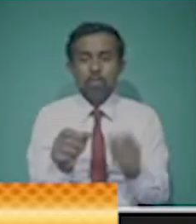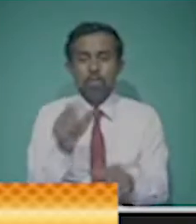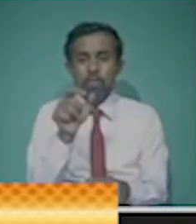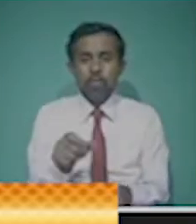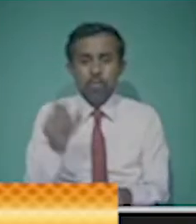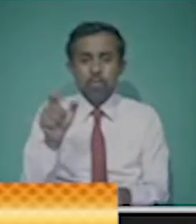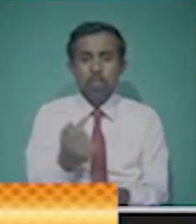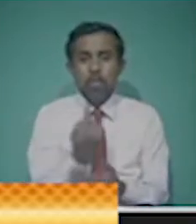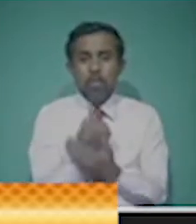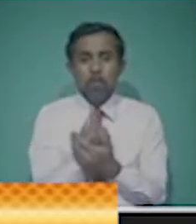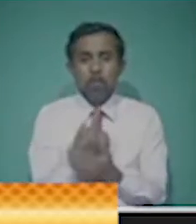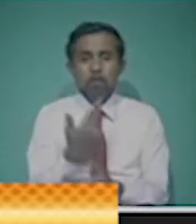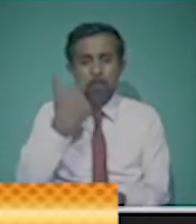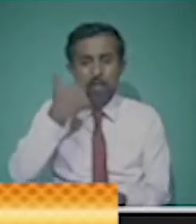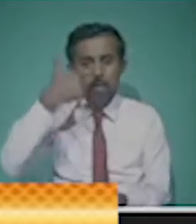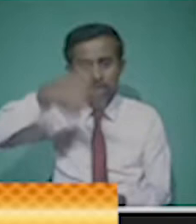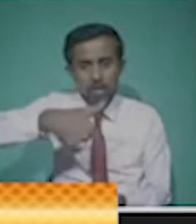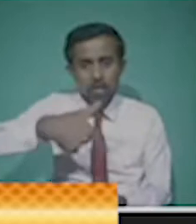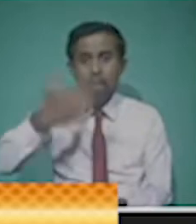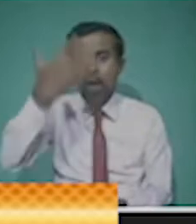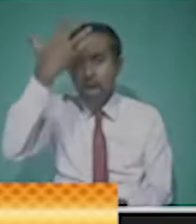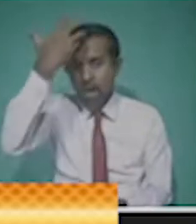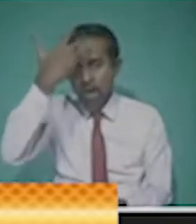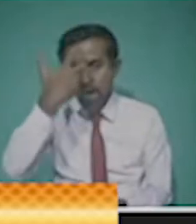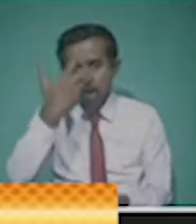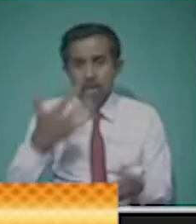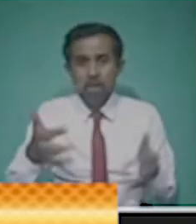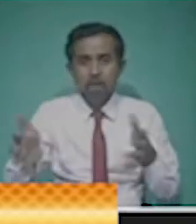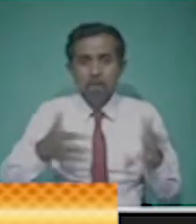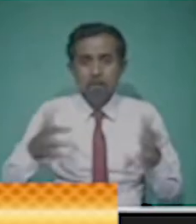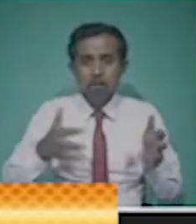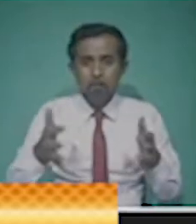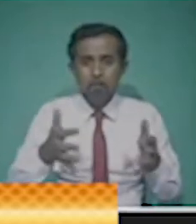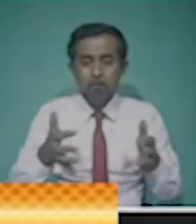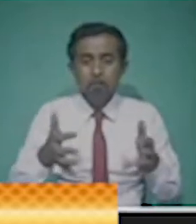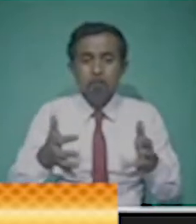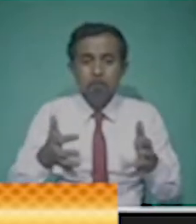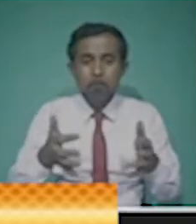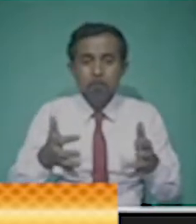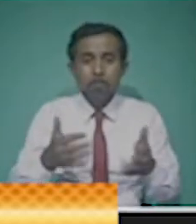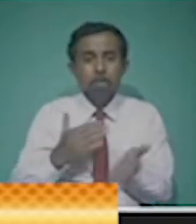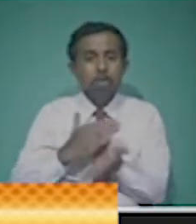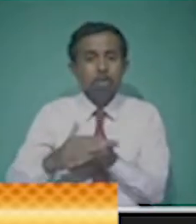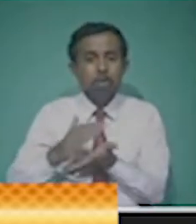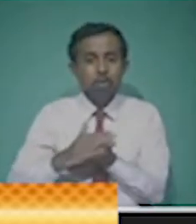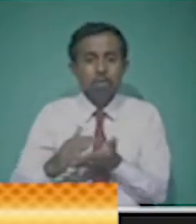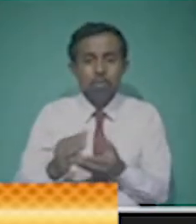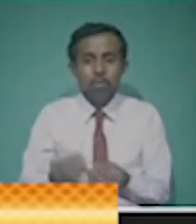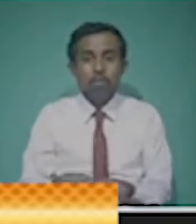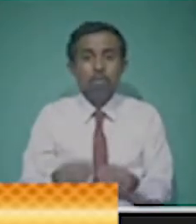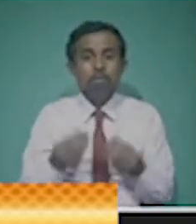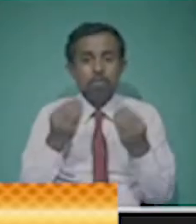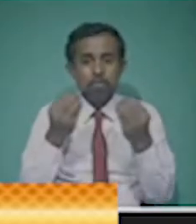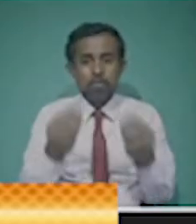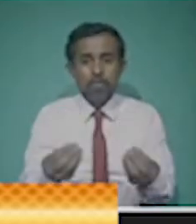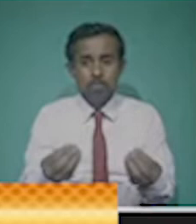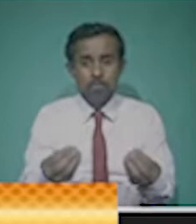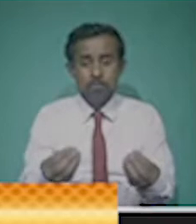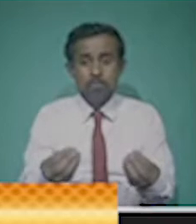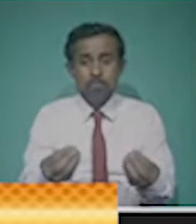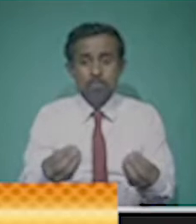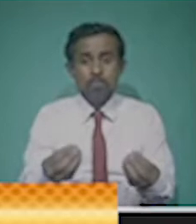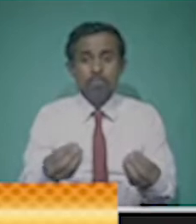வழங்க வேண்டியது அவசர தேவையாக இருக்கிறது. ஆகவே இதனை முறையாக நடைமுறைப்படுத்த மலைய மக்களின் வாழ்வாதார முன்னேற்றத்தை கருத்தில்